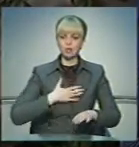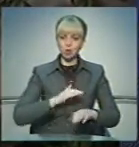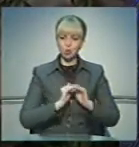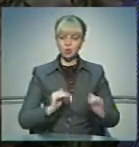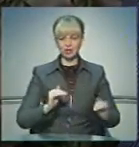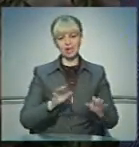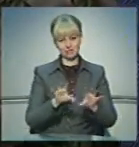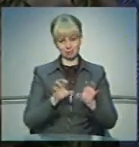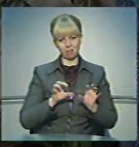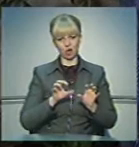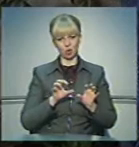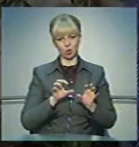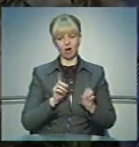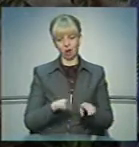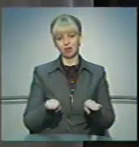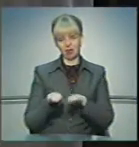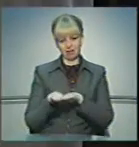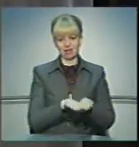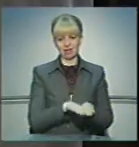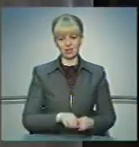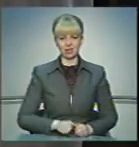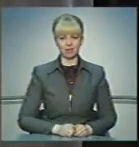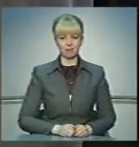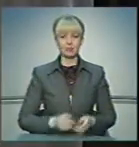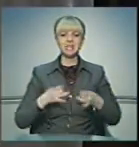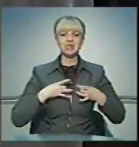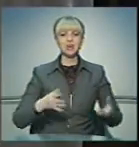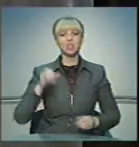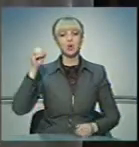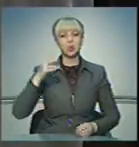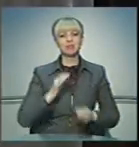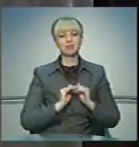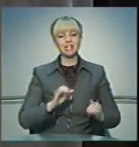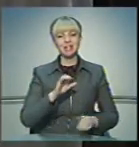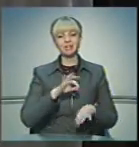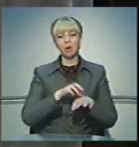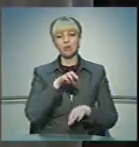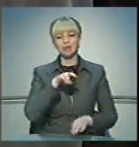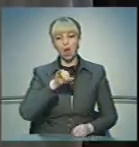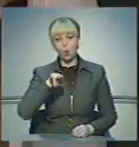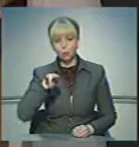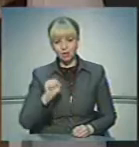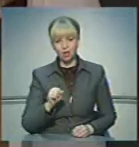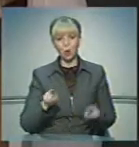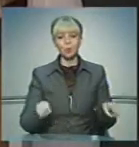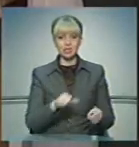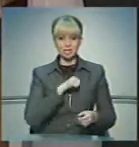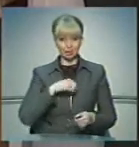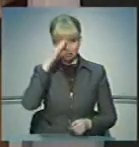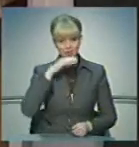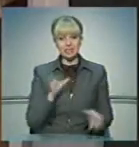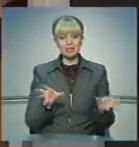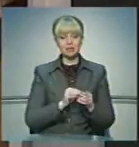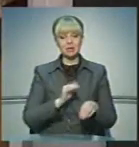дітей сприймало як рівних. Свято «Сонечка» для дітей із синдромом Дауна організували самі ж батьки спільно